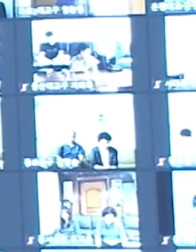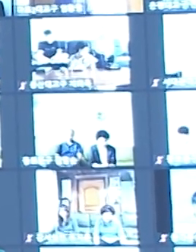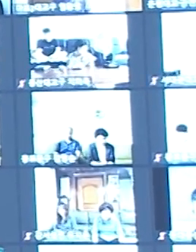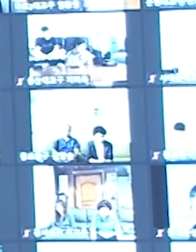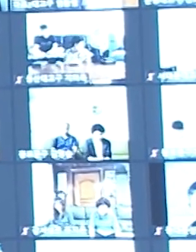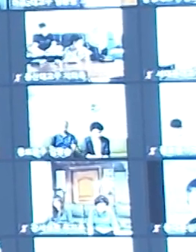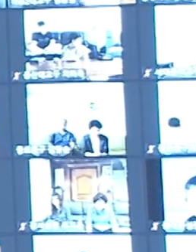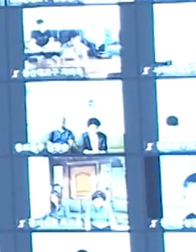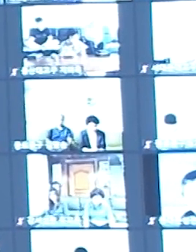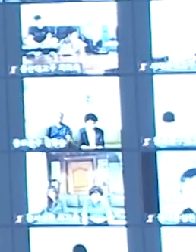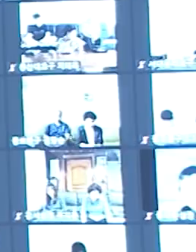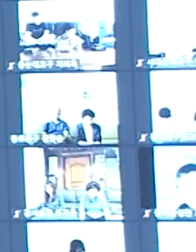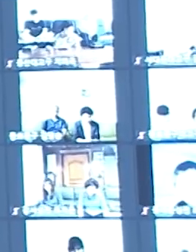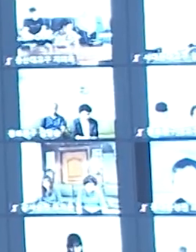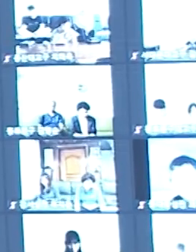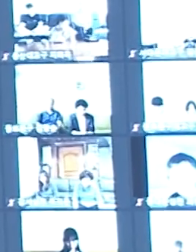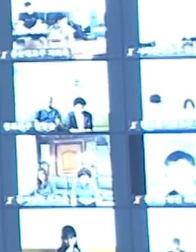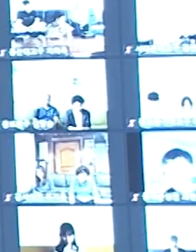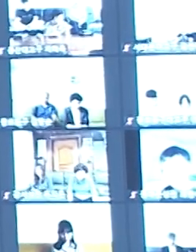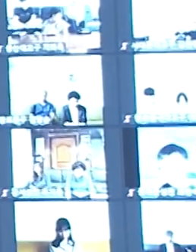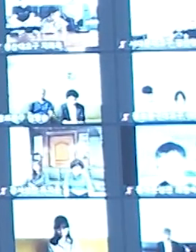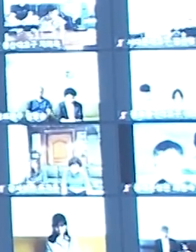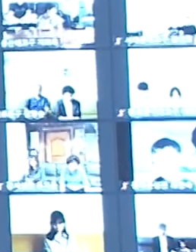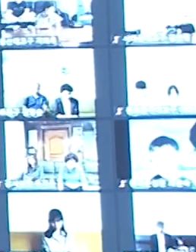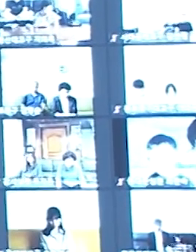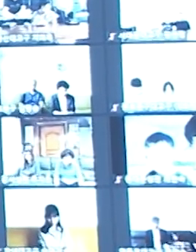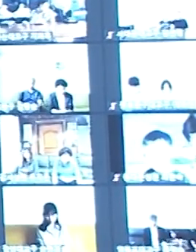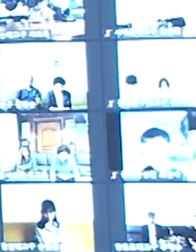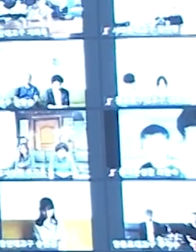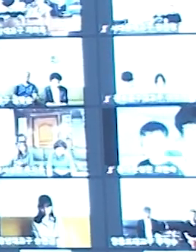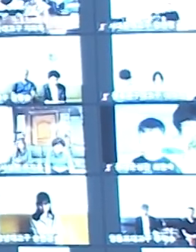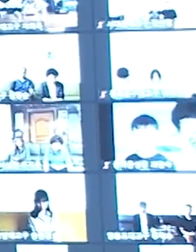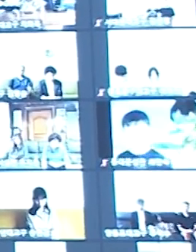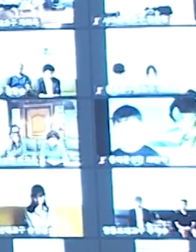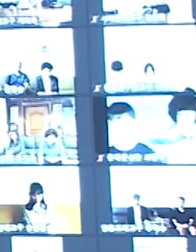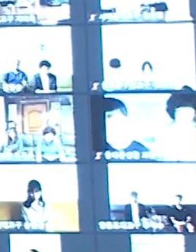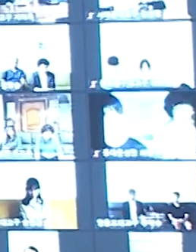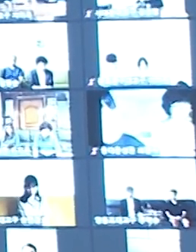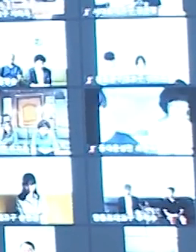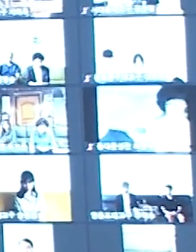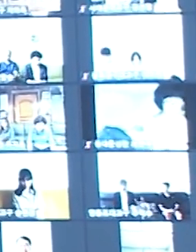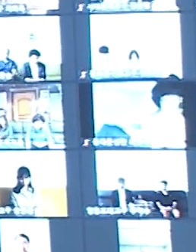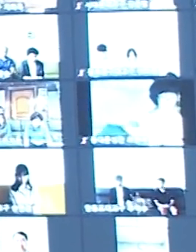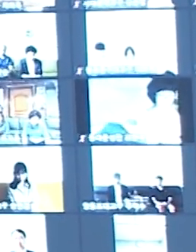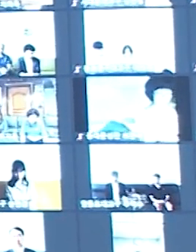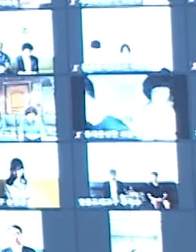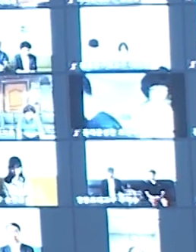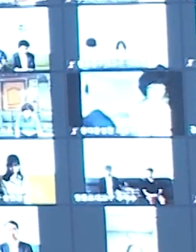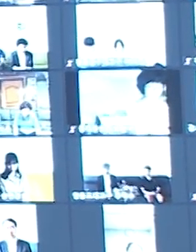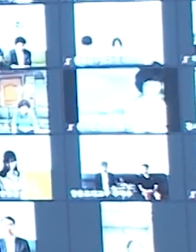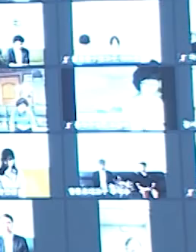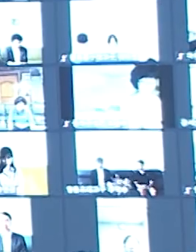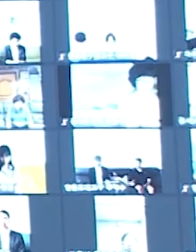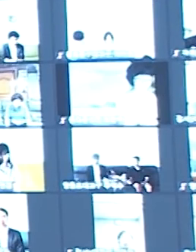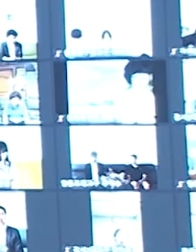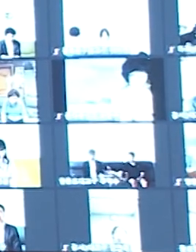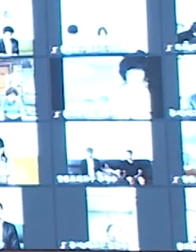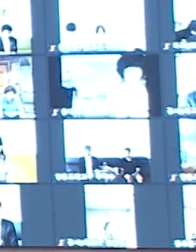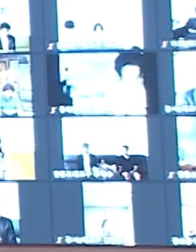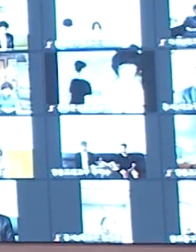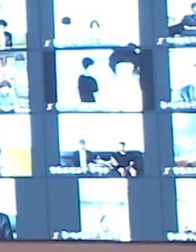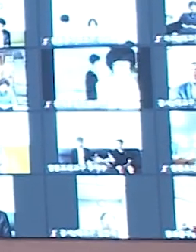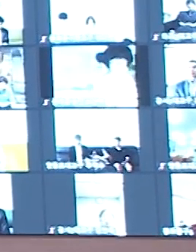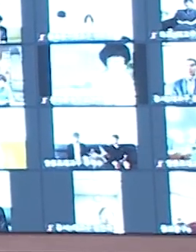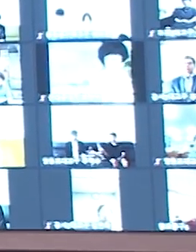주옵소서 말씀으로 역사 여 주옵소서 사람책 요놈 학생 께서 이루어진 서게 오다헤어 서로 섞여 어떤가 사랑스러운